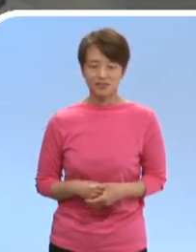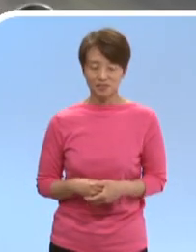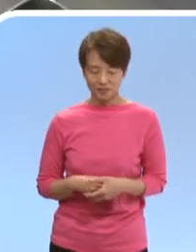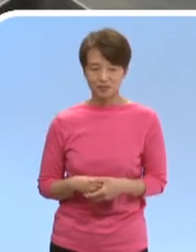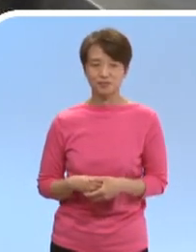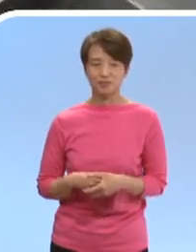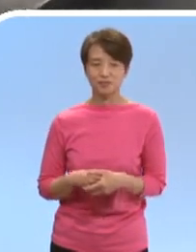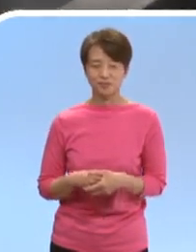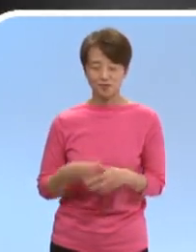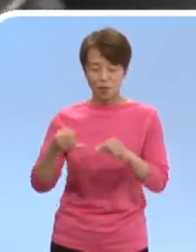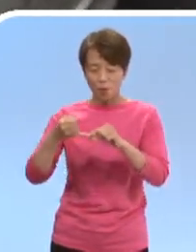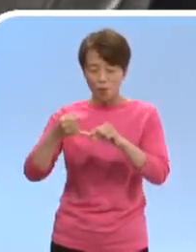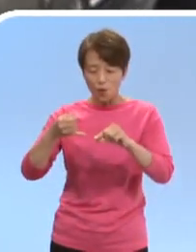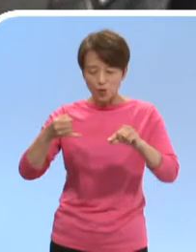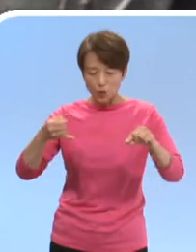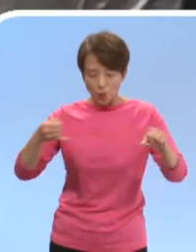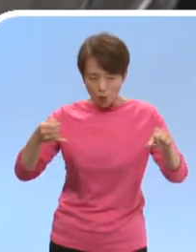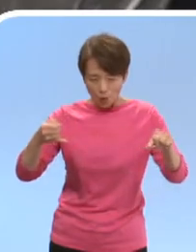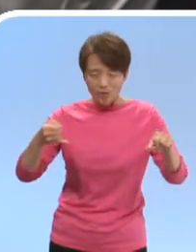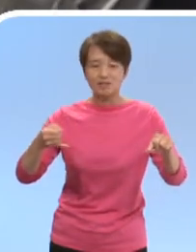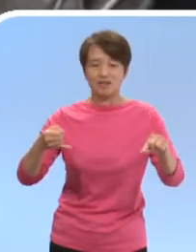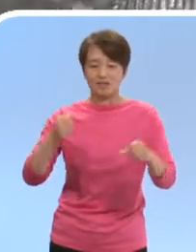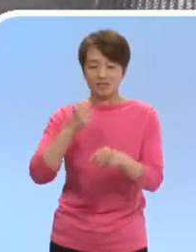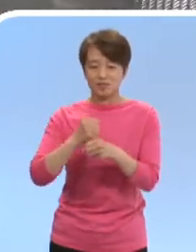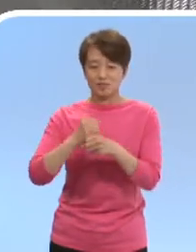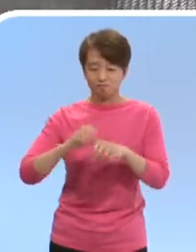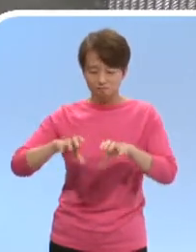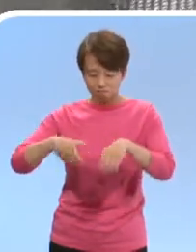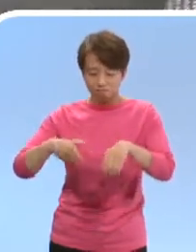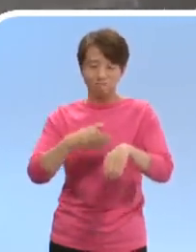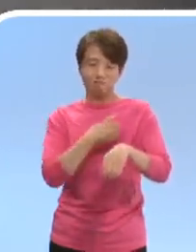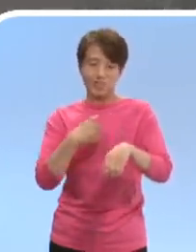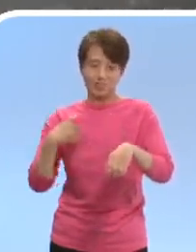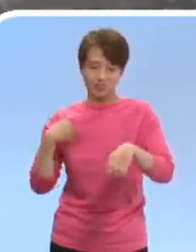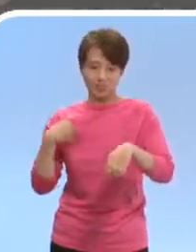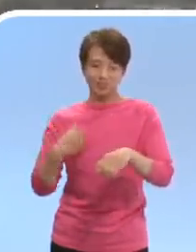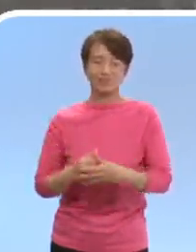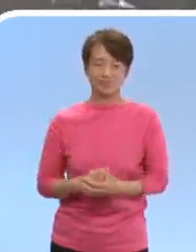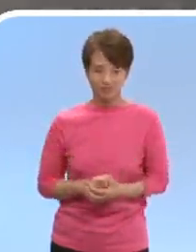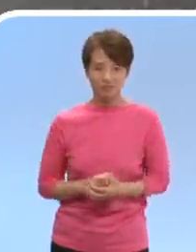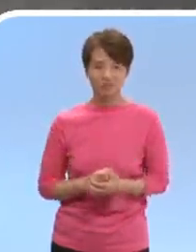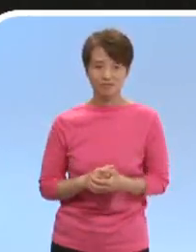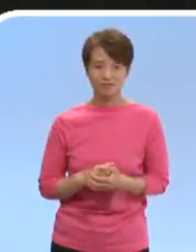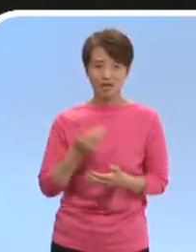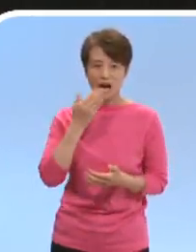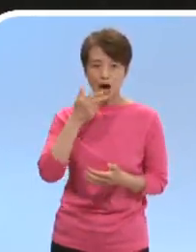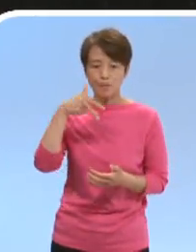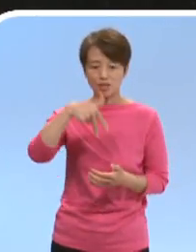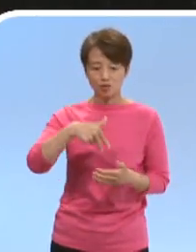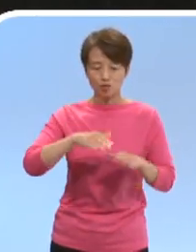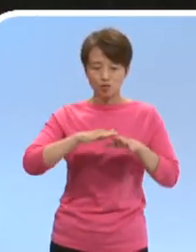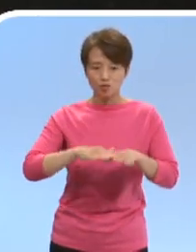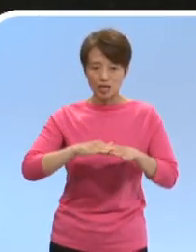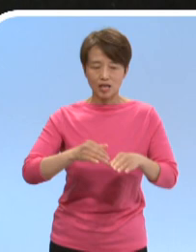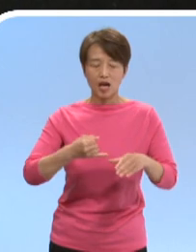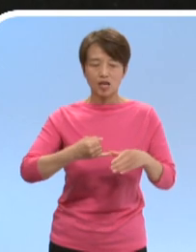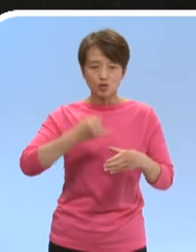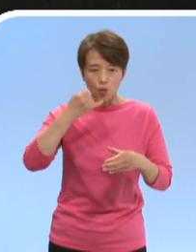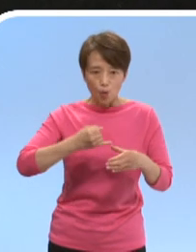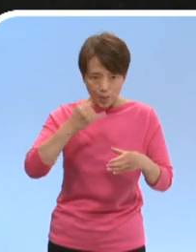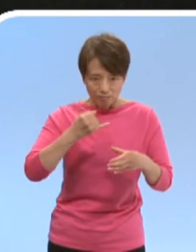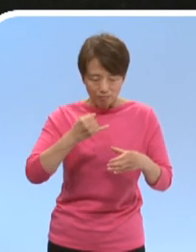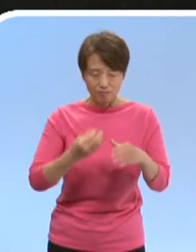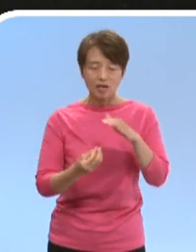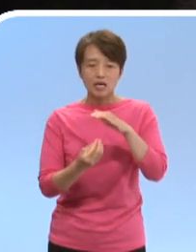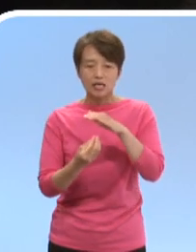コシが強くて細いイボの糸だからこそできる一品。甘酢につけたそうめんと椎茸、卵